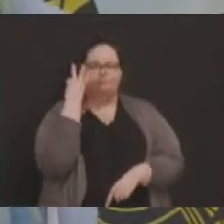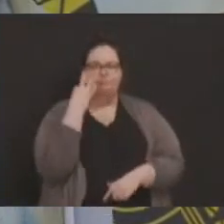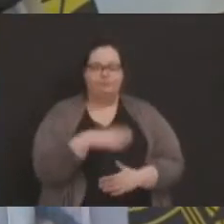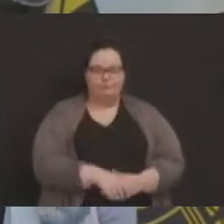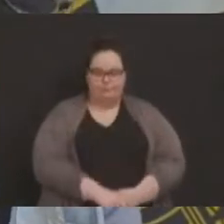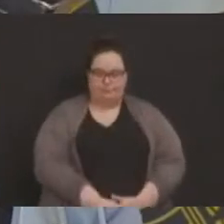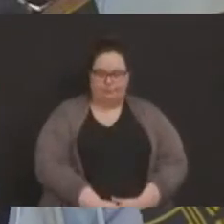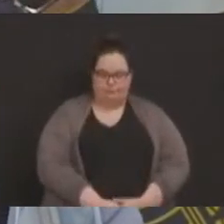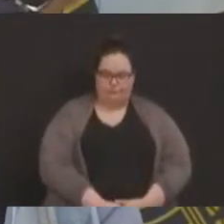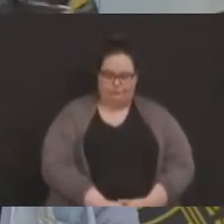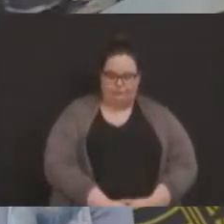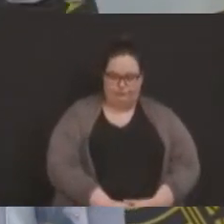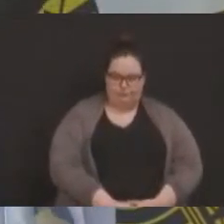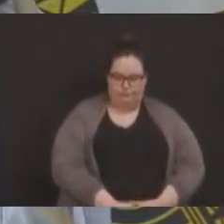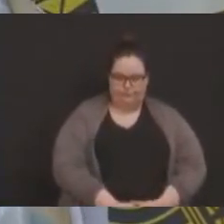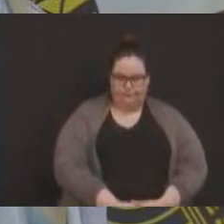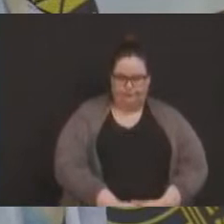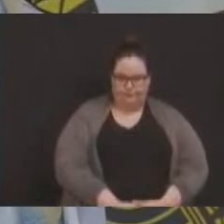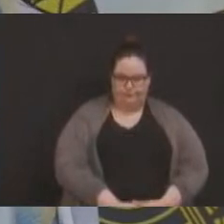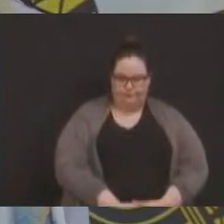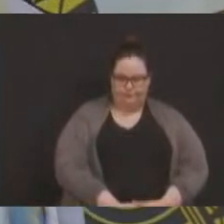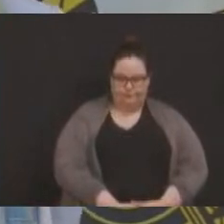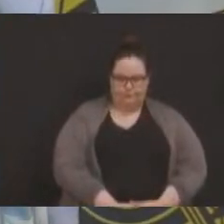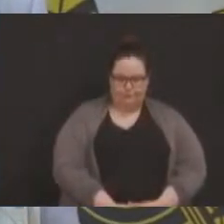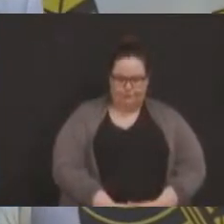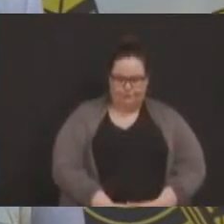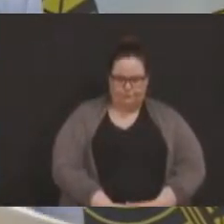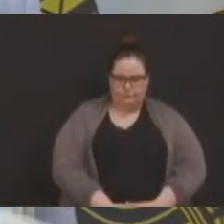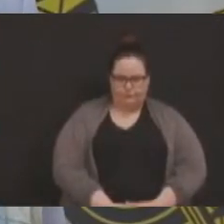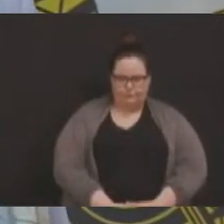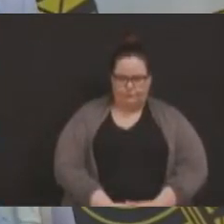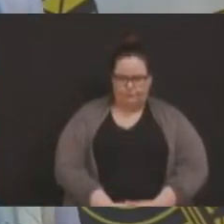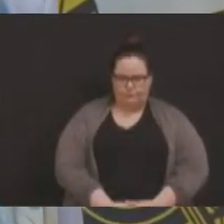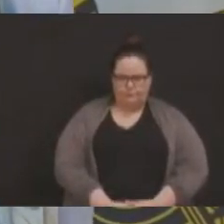Canada? Pour rentrer au Nouveau-Brunswick.